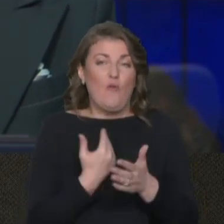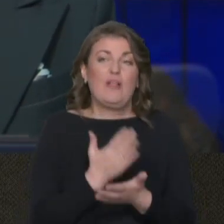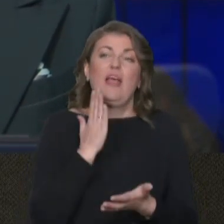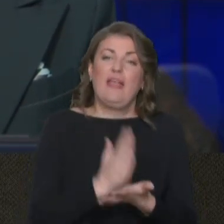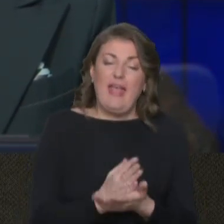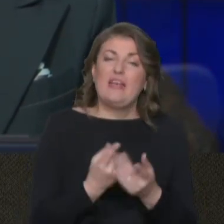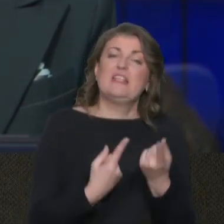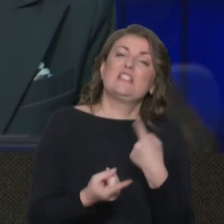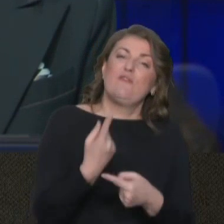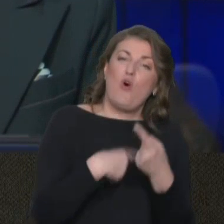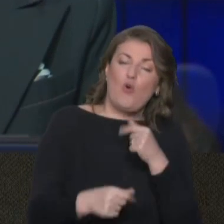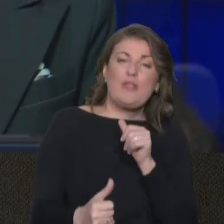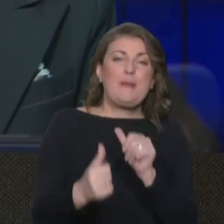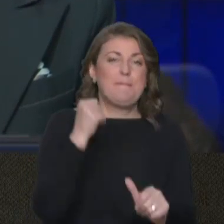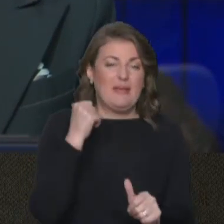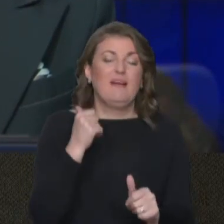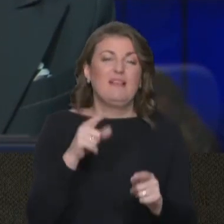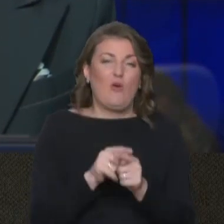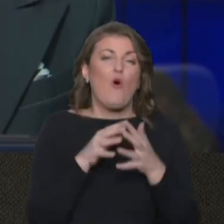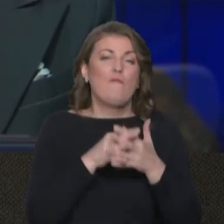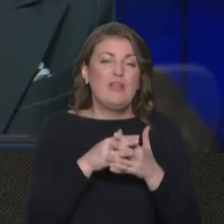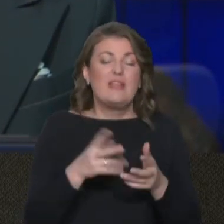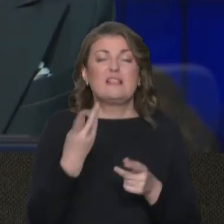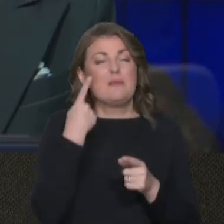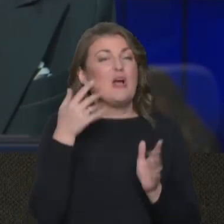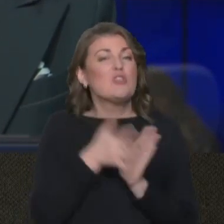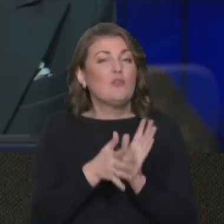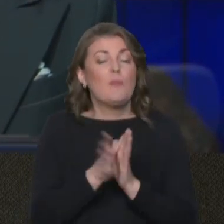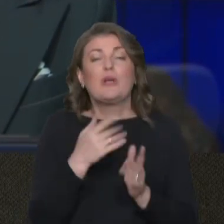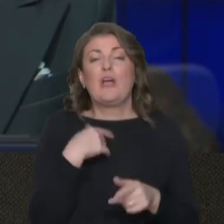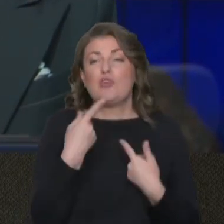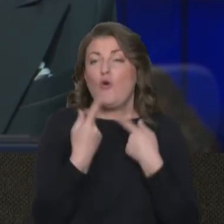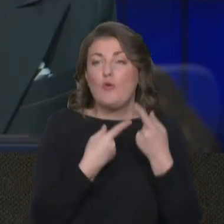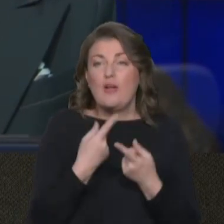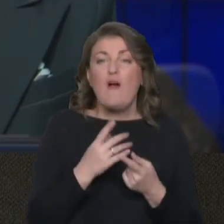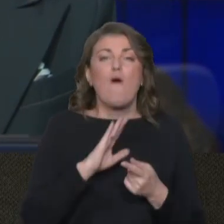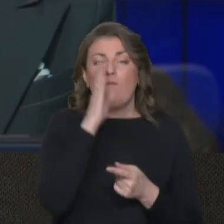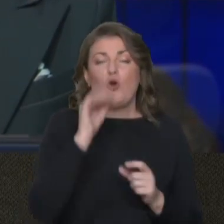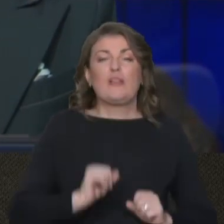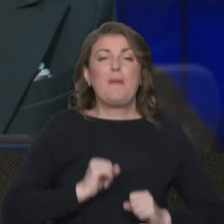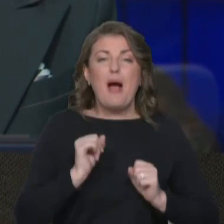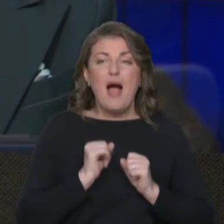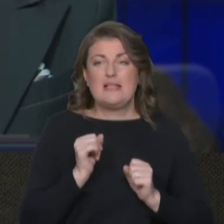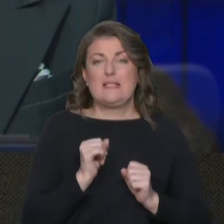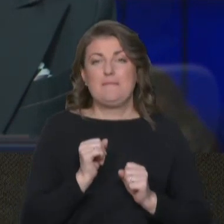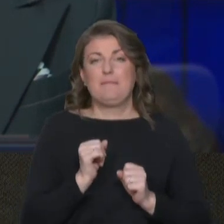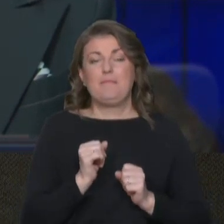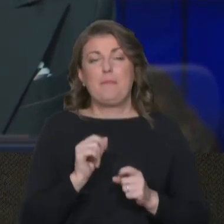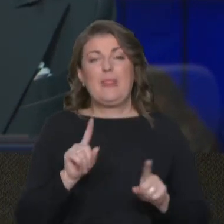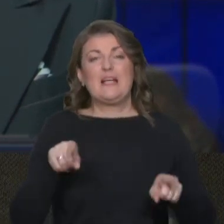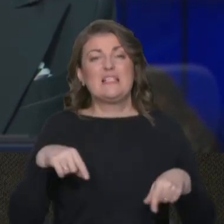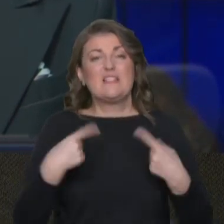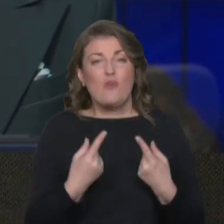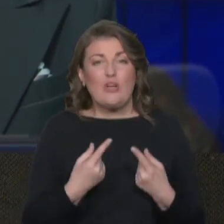і зворотній бік гібридної війни, треба це усвідомлювати, про який я вже говорила. Ворог намагається